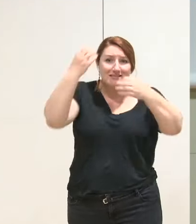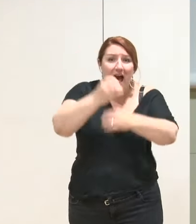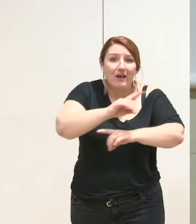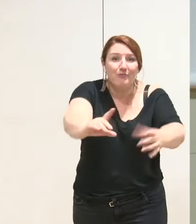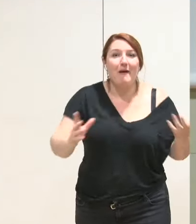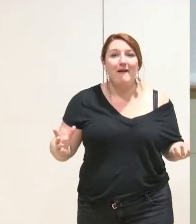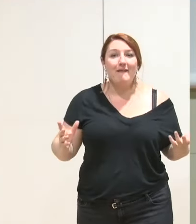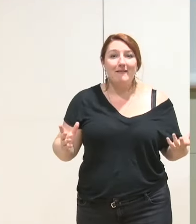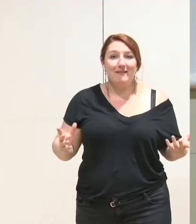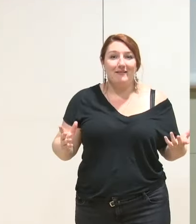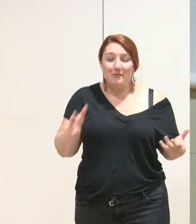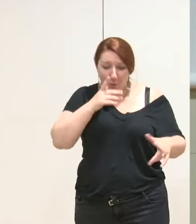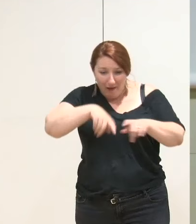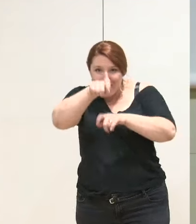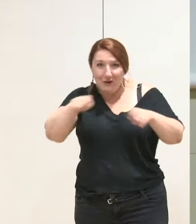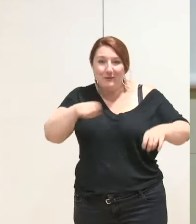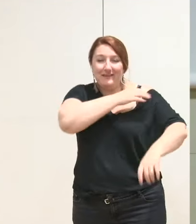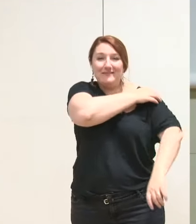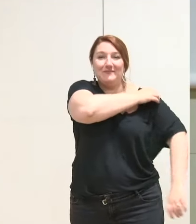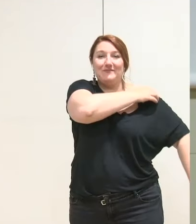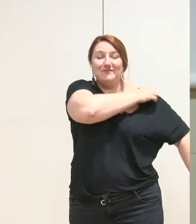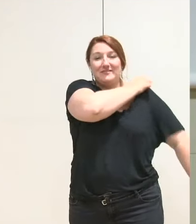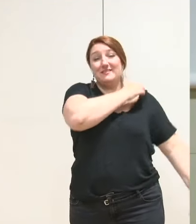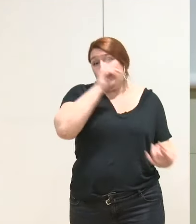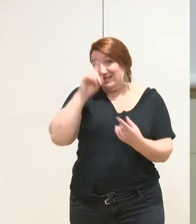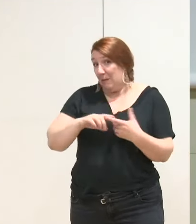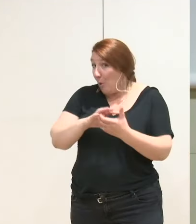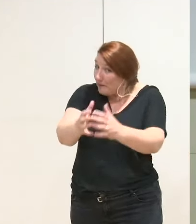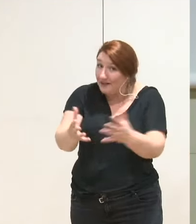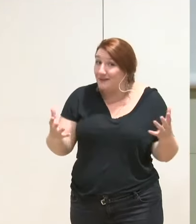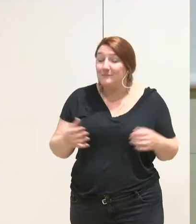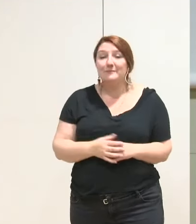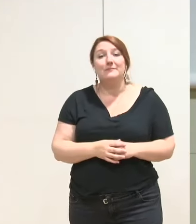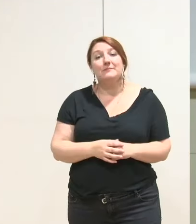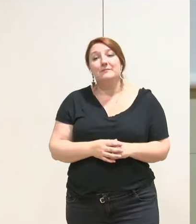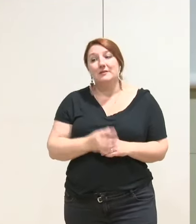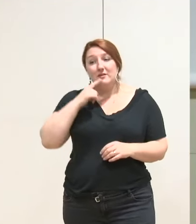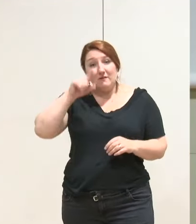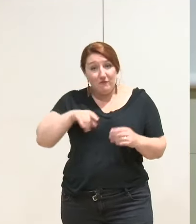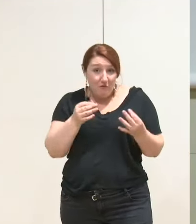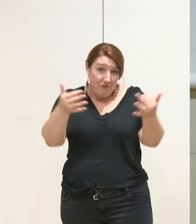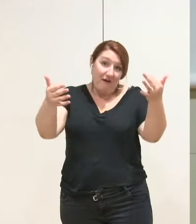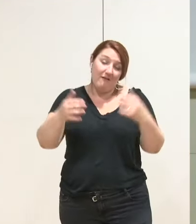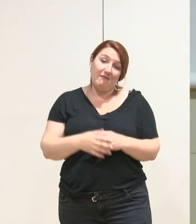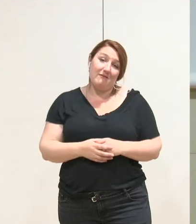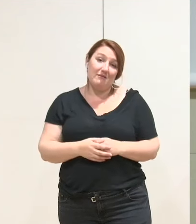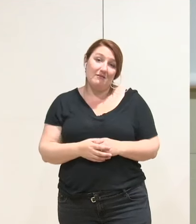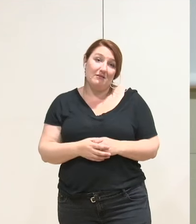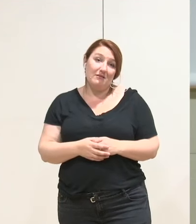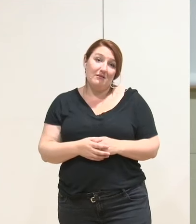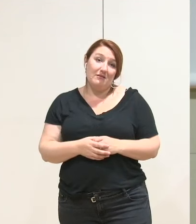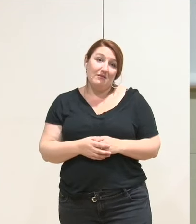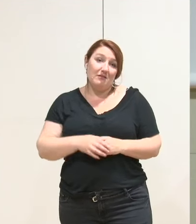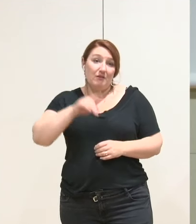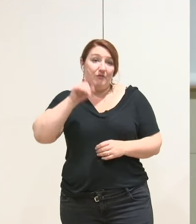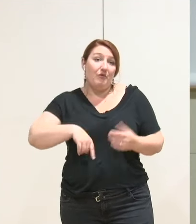pas puisque ça n'arrive pas donc c'est des sujets assez compliqués qui demandent qui demandent un peu de finesse et qui demandent un peu de de de